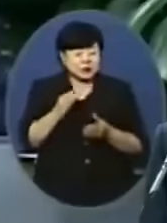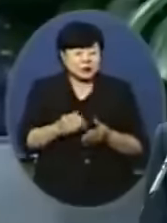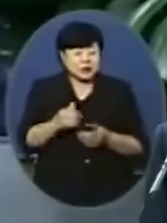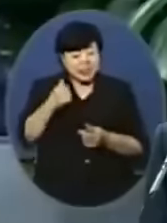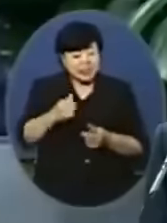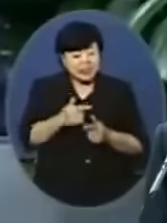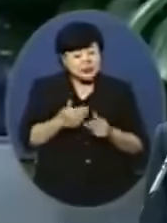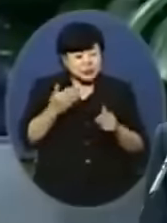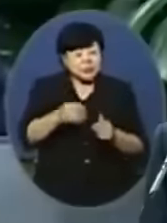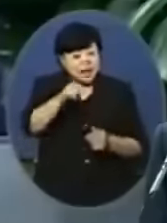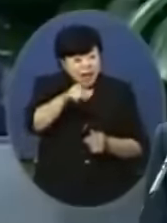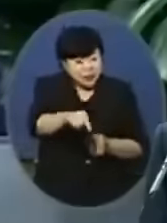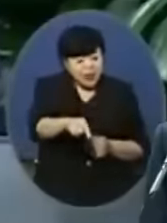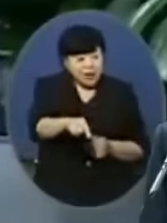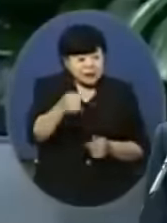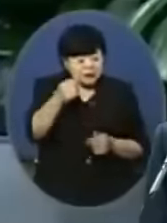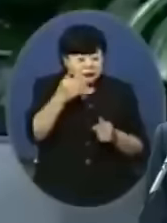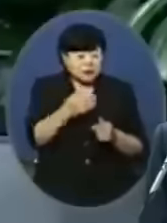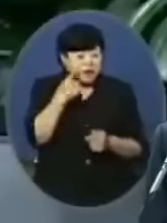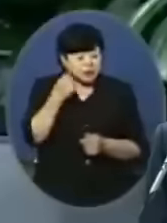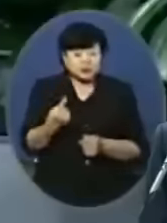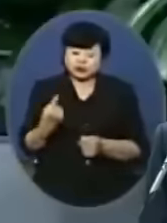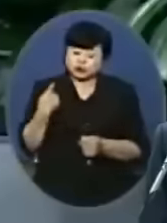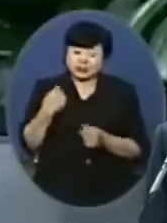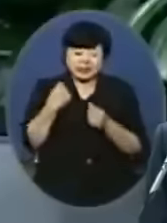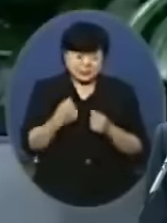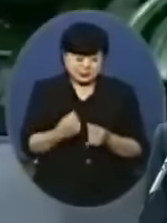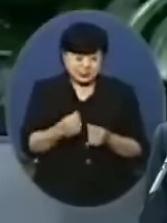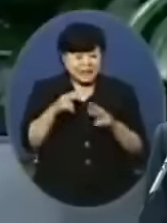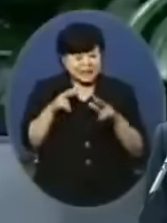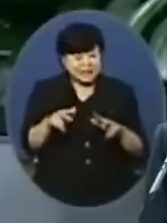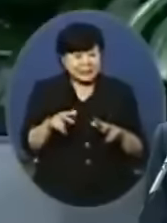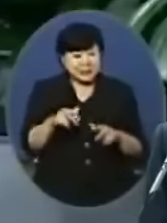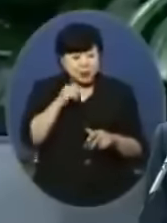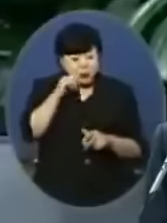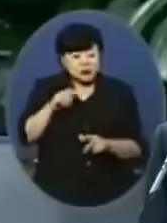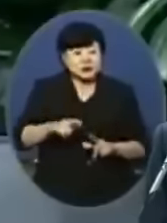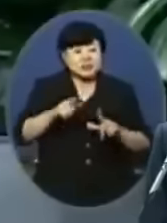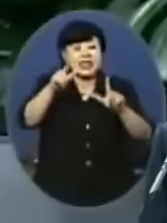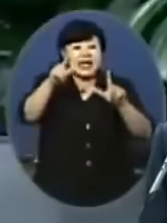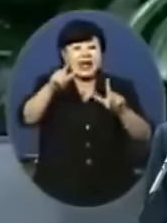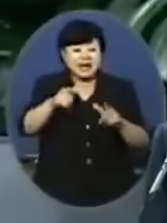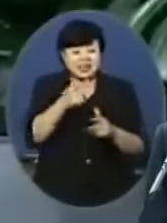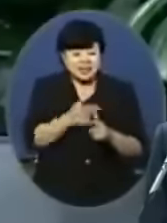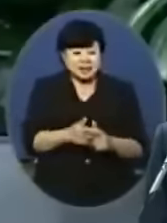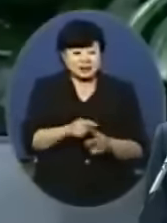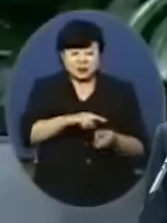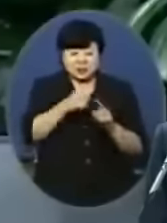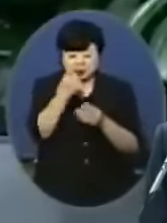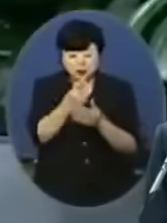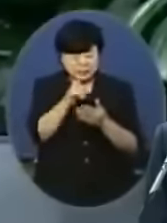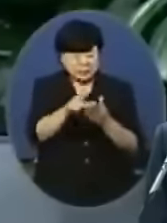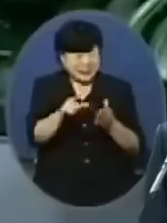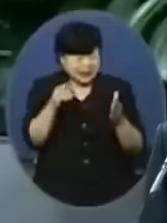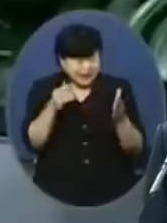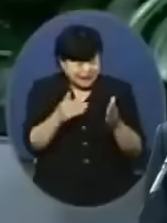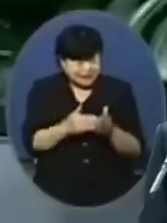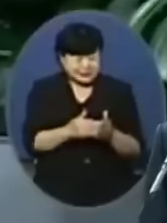아들 예수님이 앞에 나오시고 성령과 아버지는 뒤에 계신데 이제 오순절날 후에 예수님 재림할 때까지는